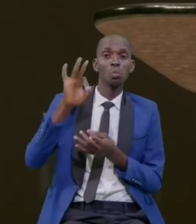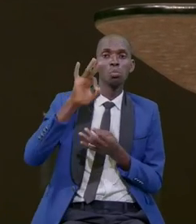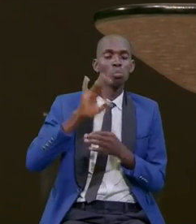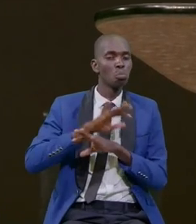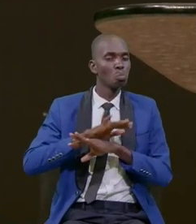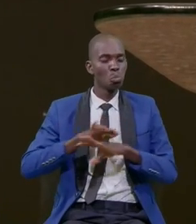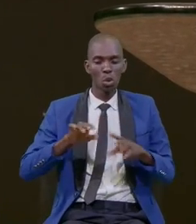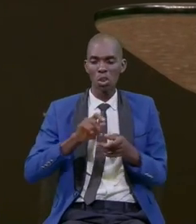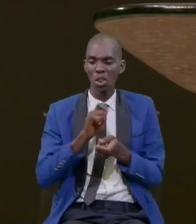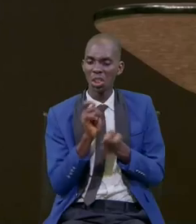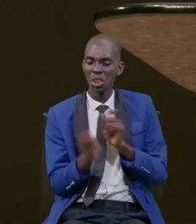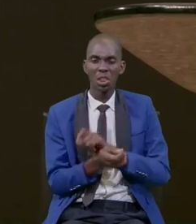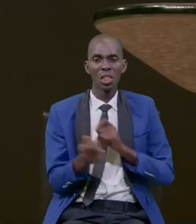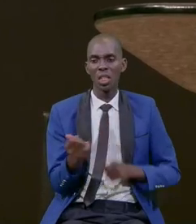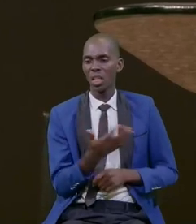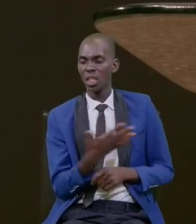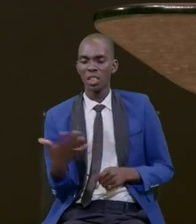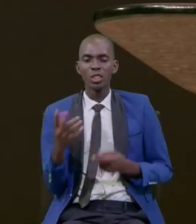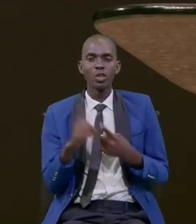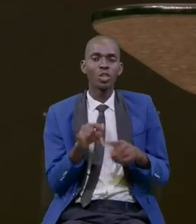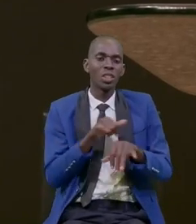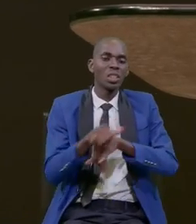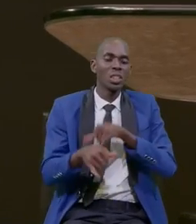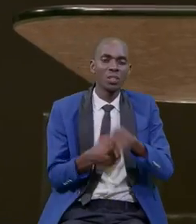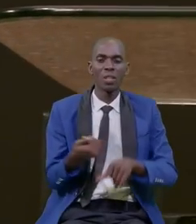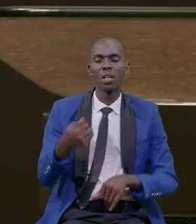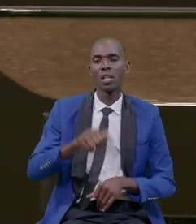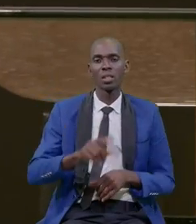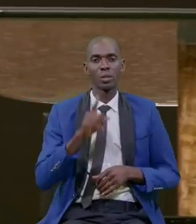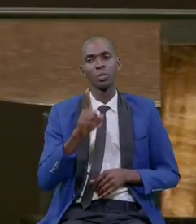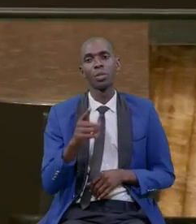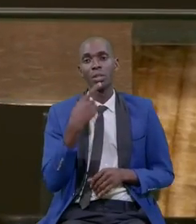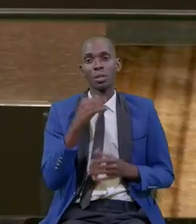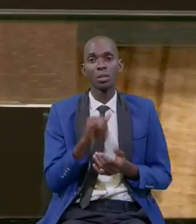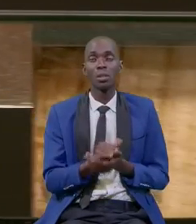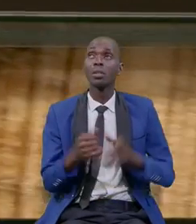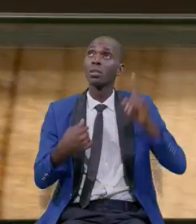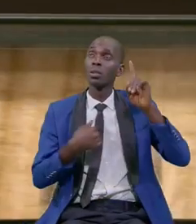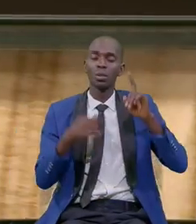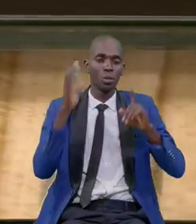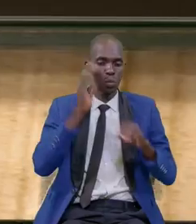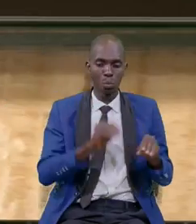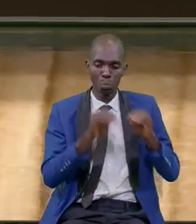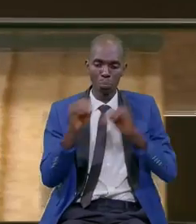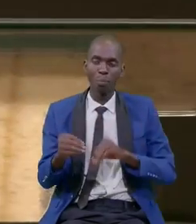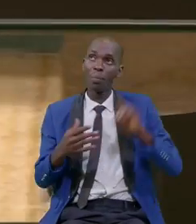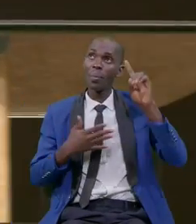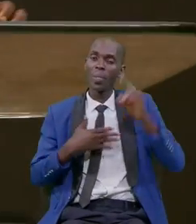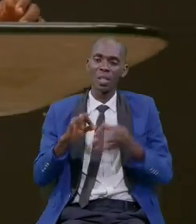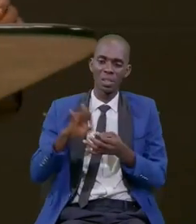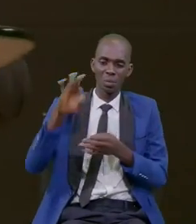ne change rien pour séduire les gens. Il dit, je mettrai mon esprit en